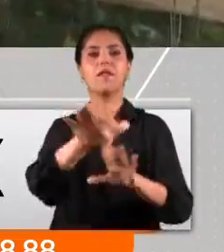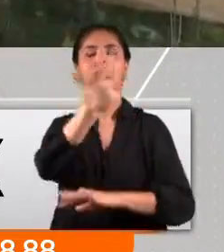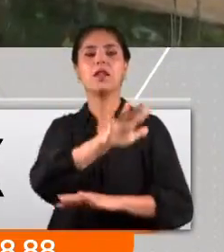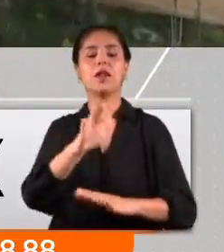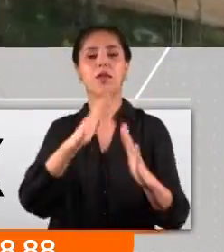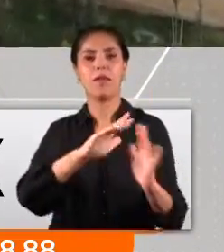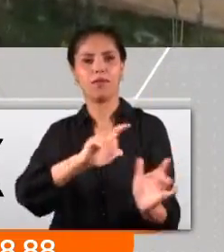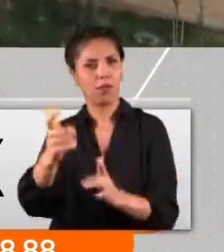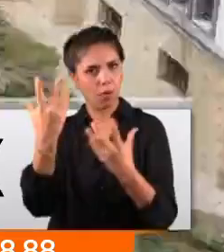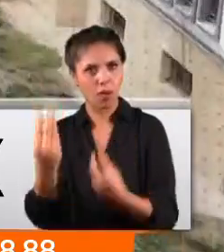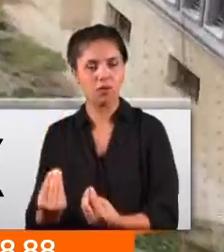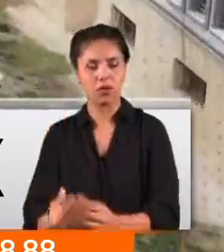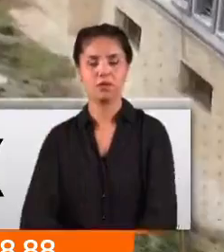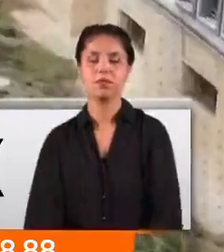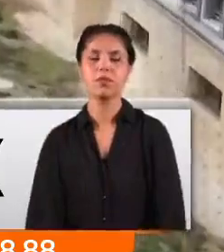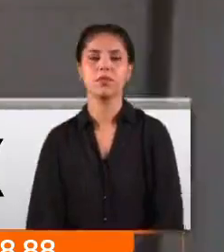da konutlara yerleştireceğiz.